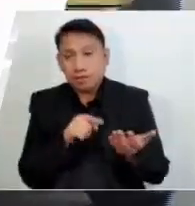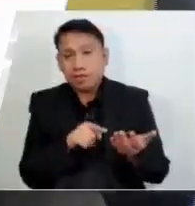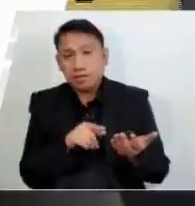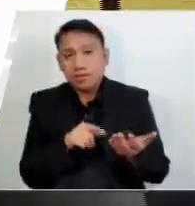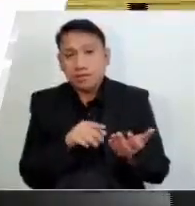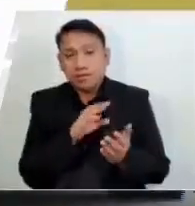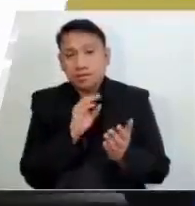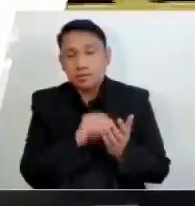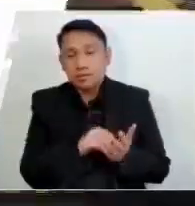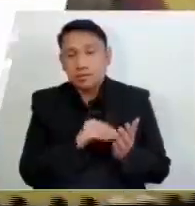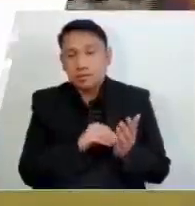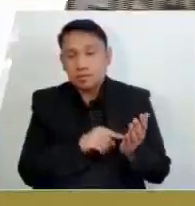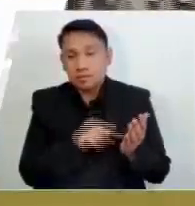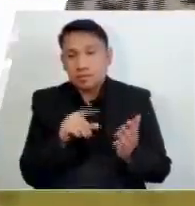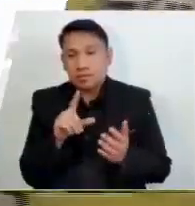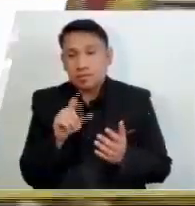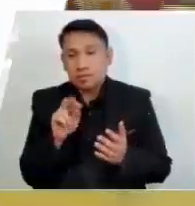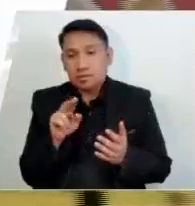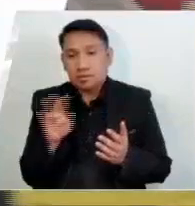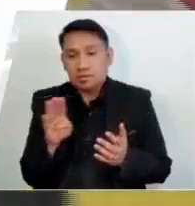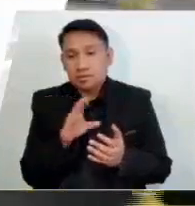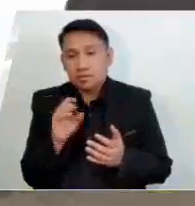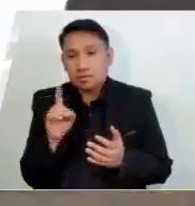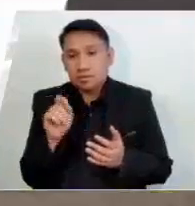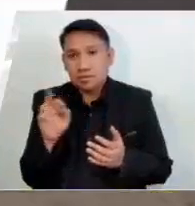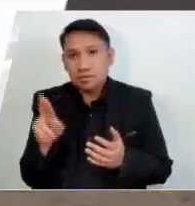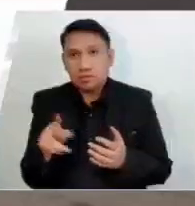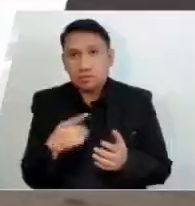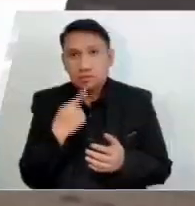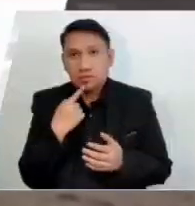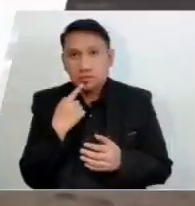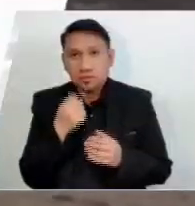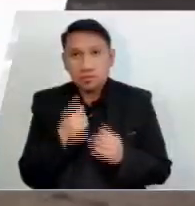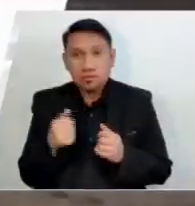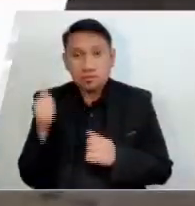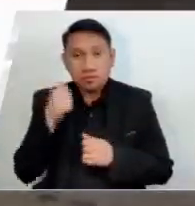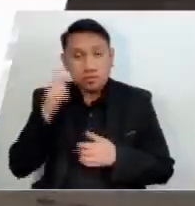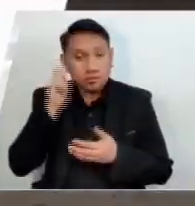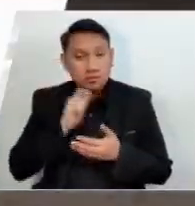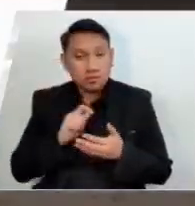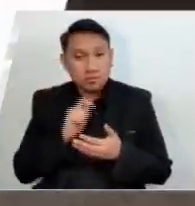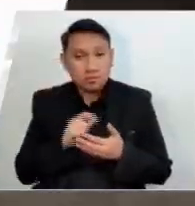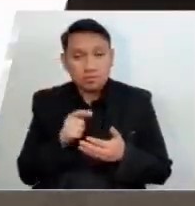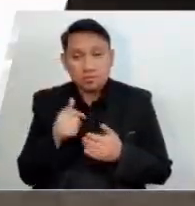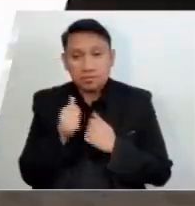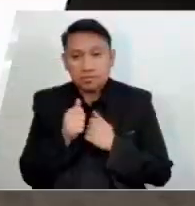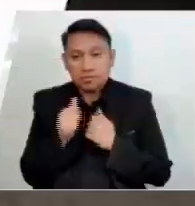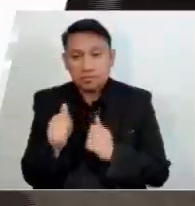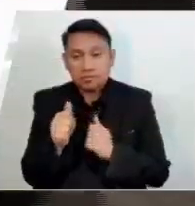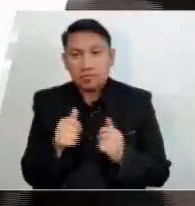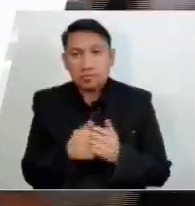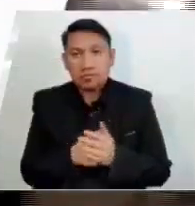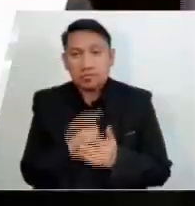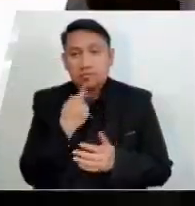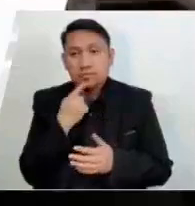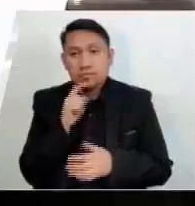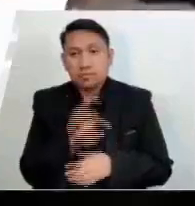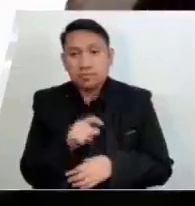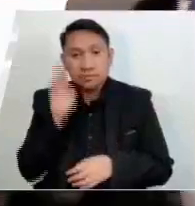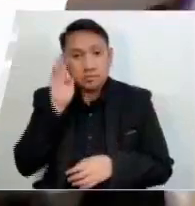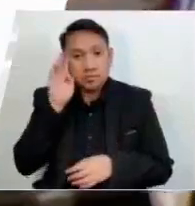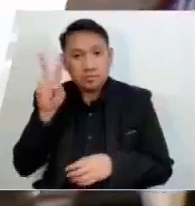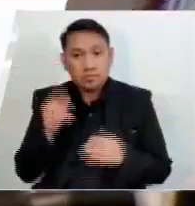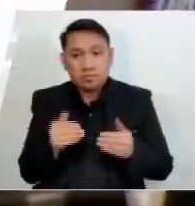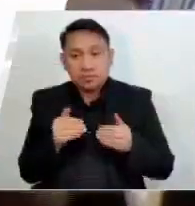at LTFRB. Sabi ni DOTR Secretary Jaime Bautista, sumusunod sila sa direktiba ng Pangulo na ituloy